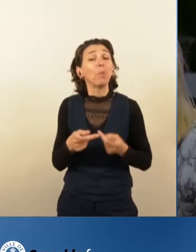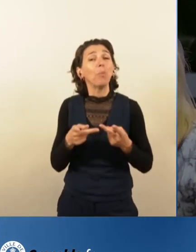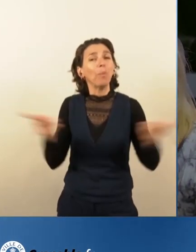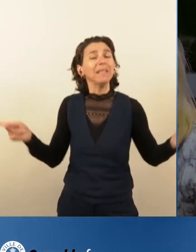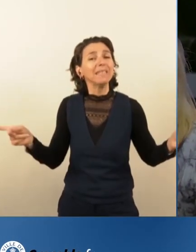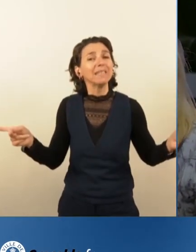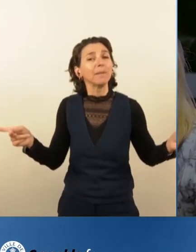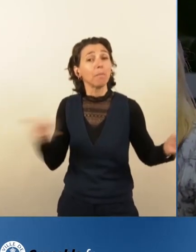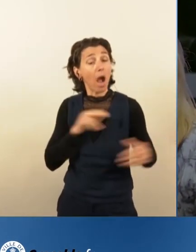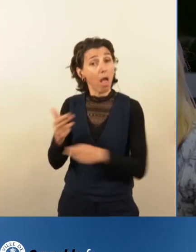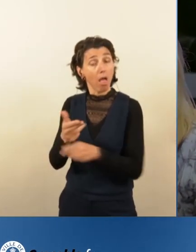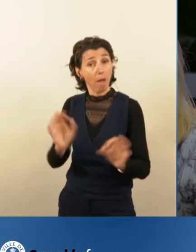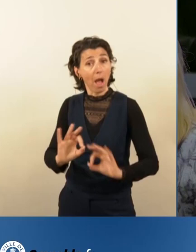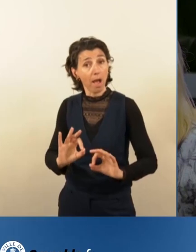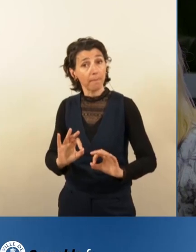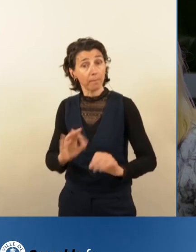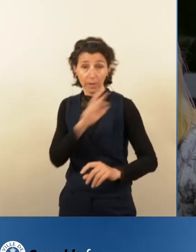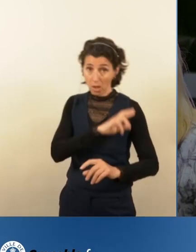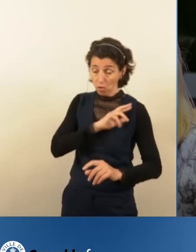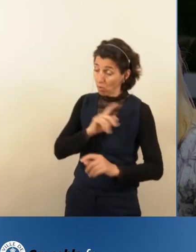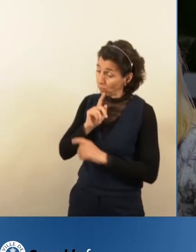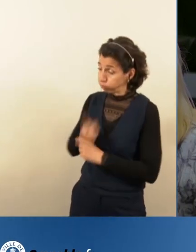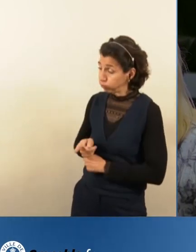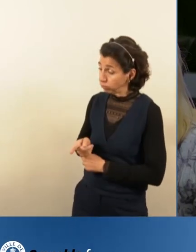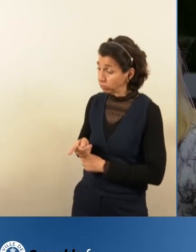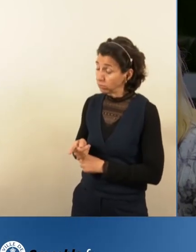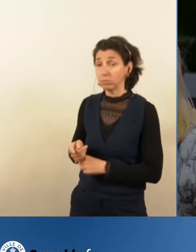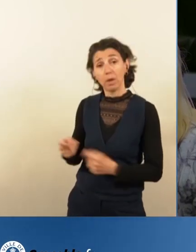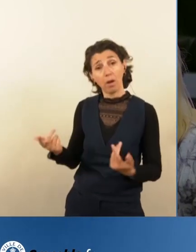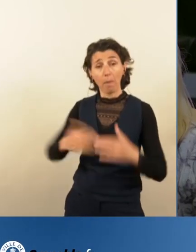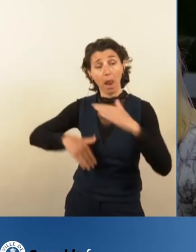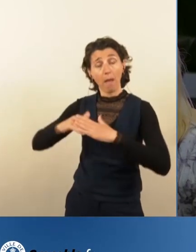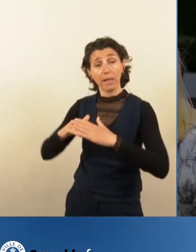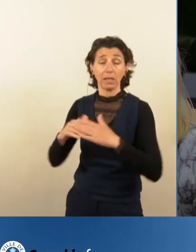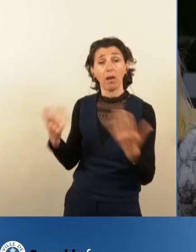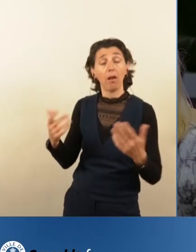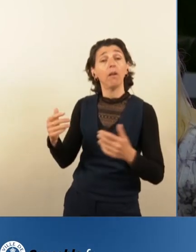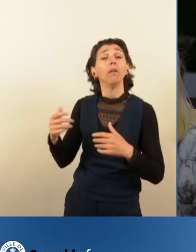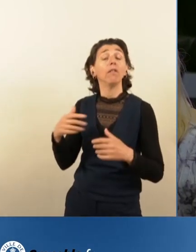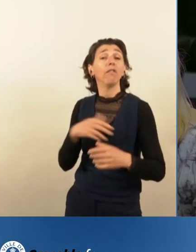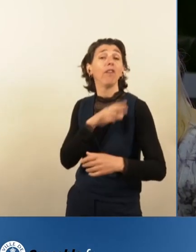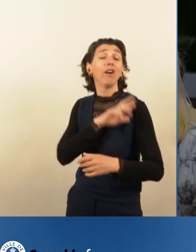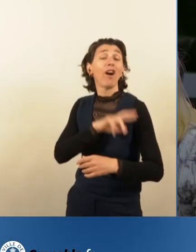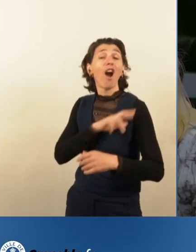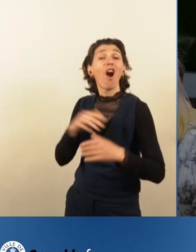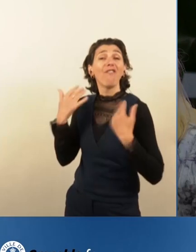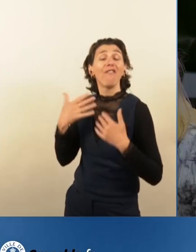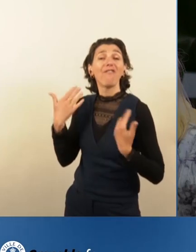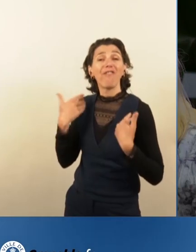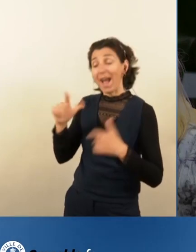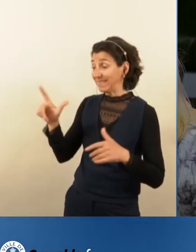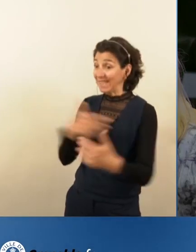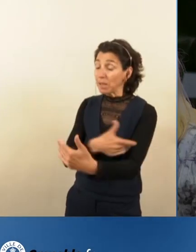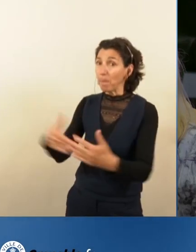imposé à la ville une franchise de 7 millions et demi pour pouvoir nous assurer c'est à dire que chaque fois qu'on a un